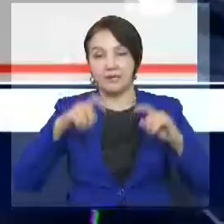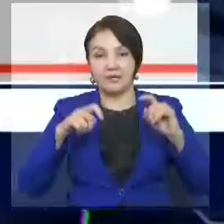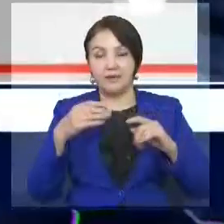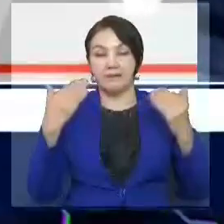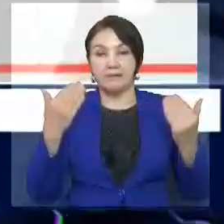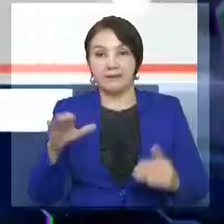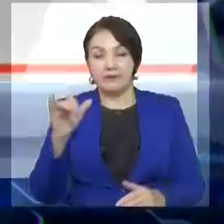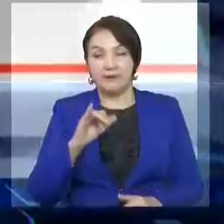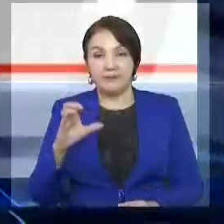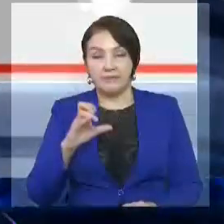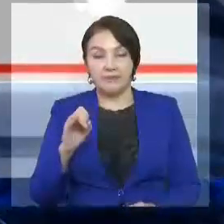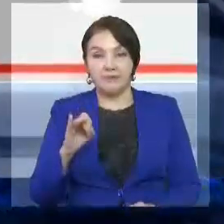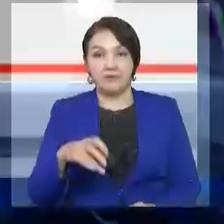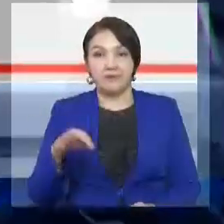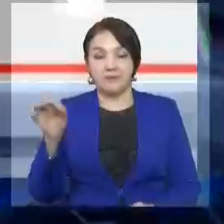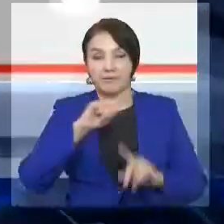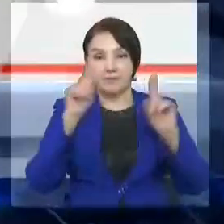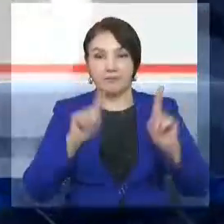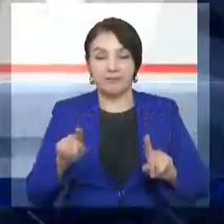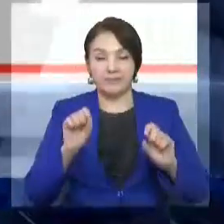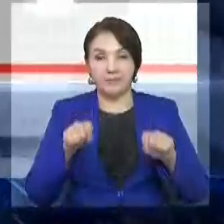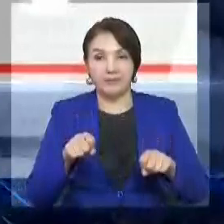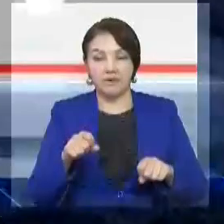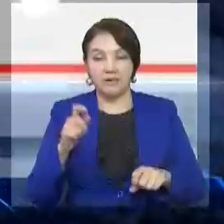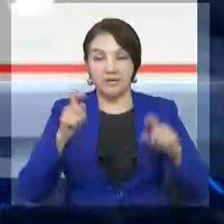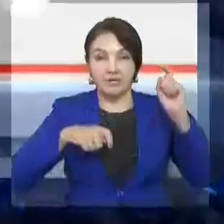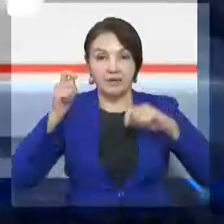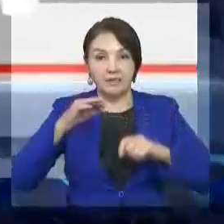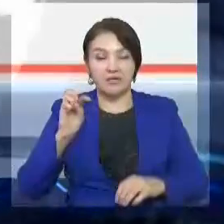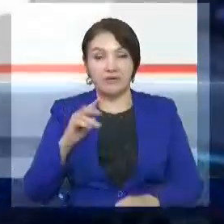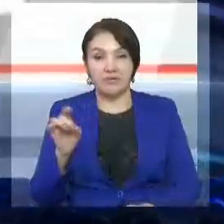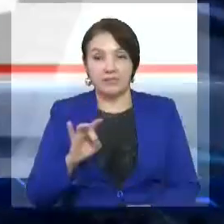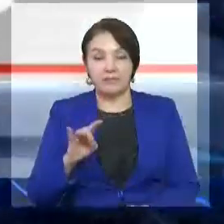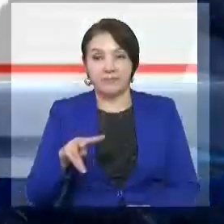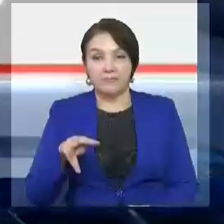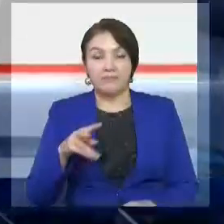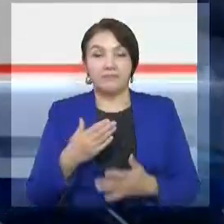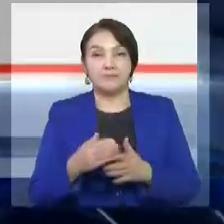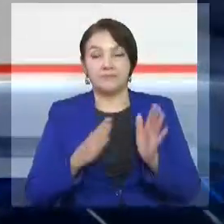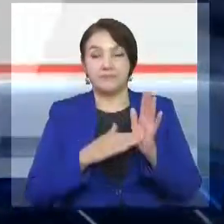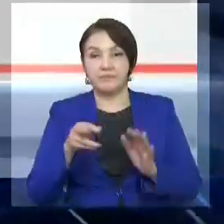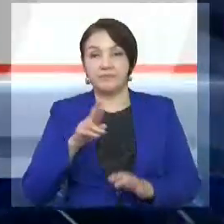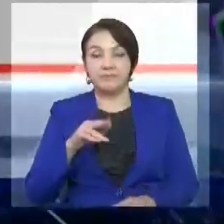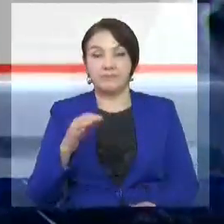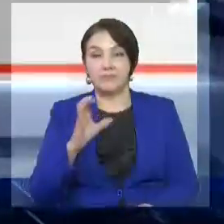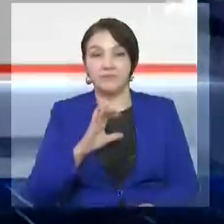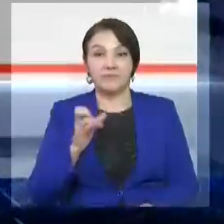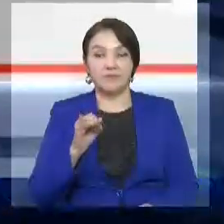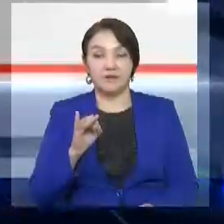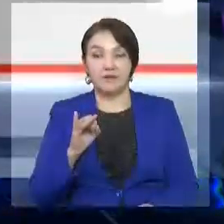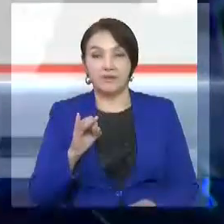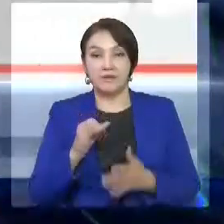на севере области гроза, возможен град и шквал. 9 июня на севере и востоке